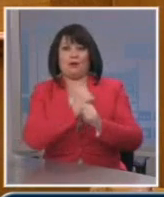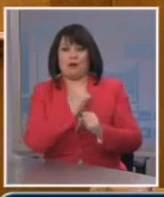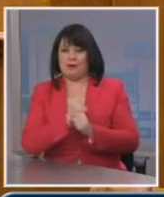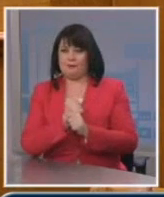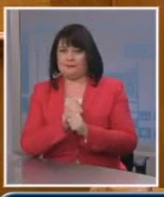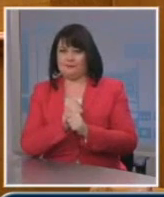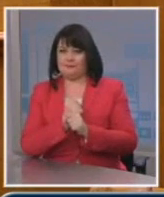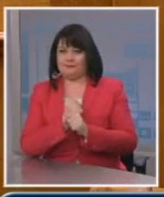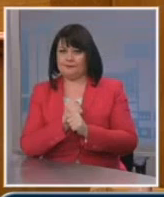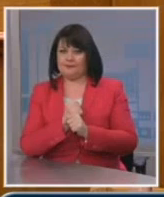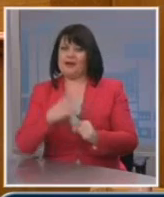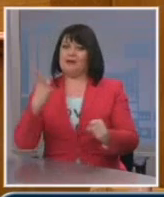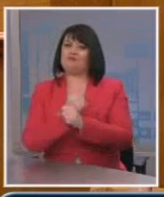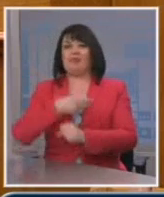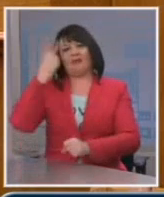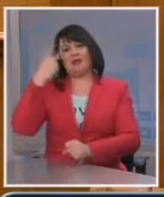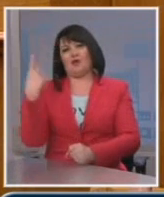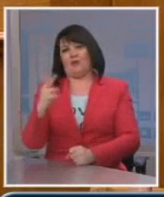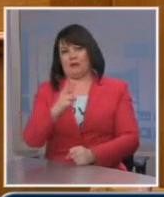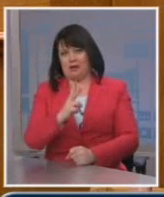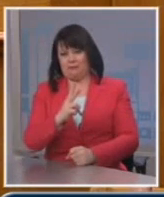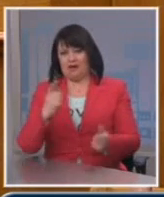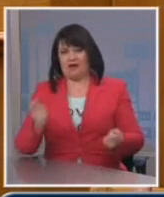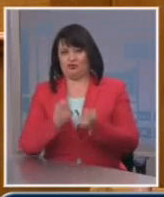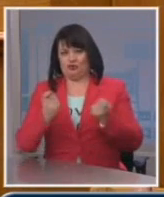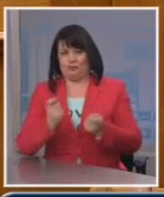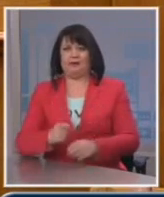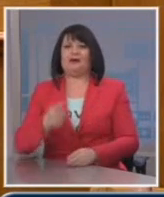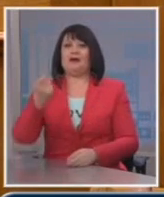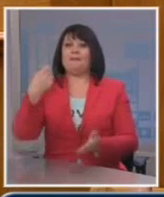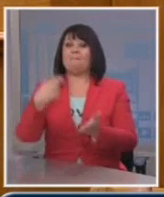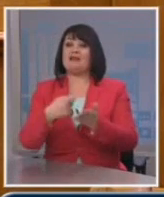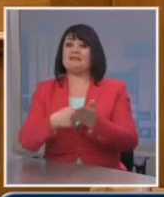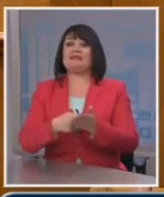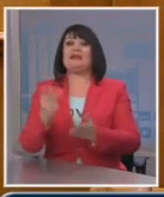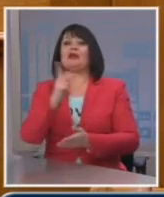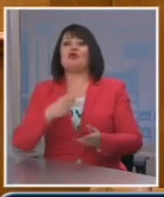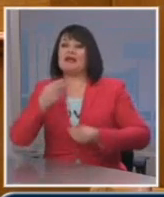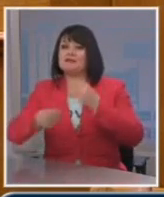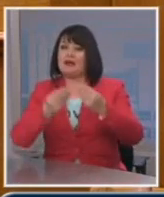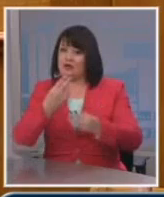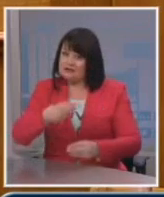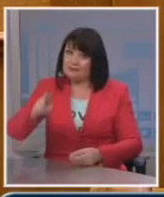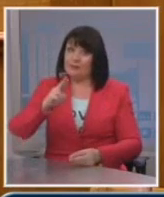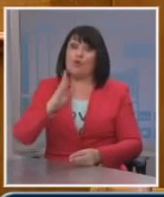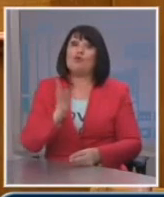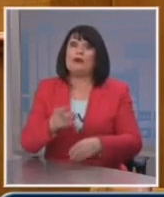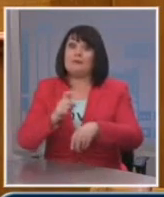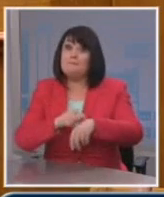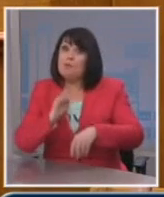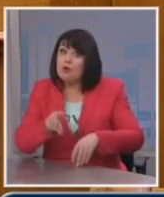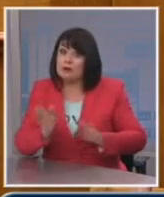και των κατακτήσεων των εργαζομένων. Με αύξηση των μισθών και των κοινωνικών παροχών, στην πρώτη ευκαιρία που αυτό θα είναι